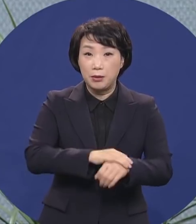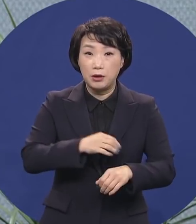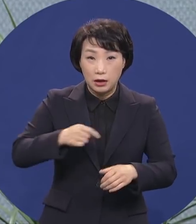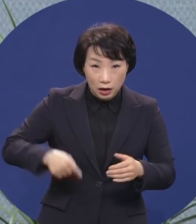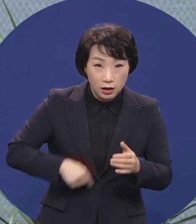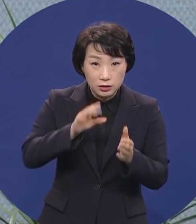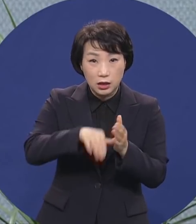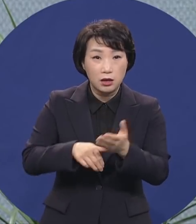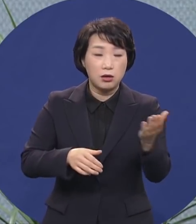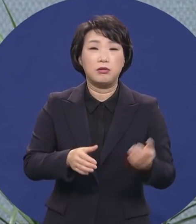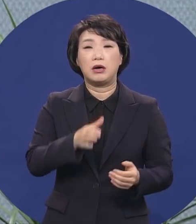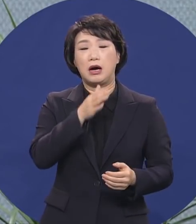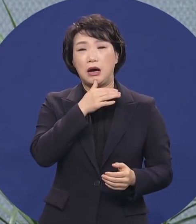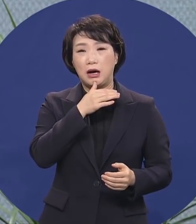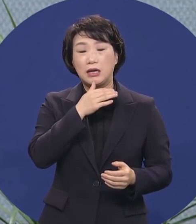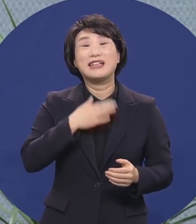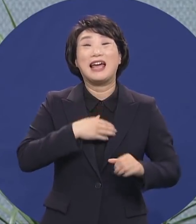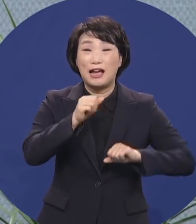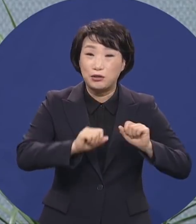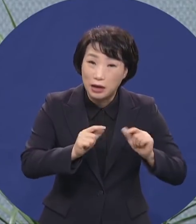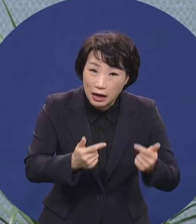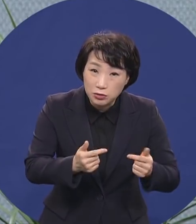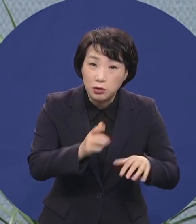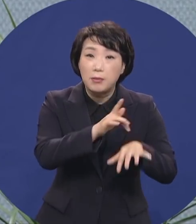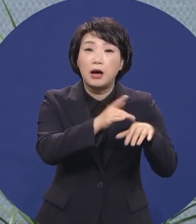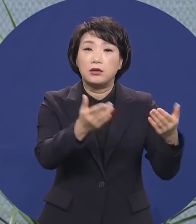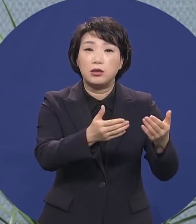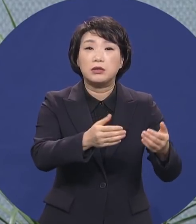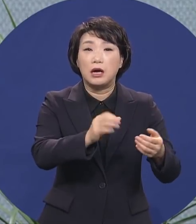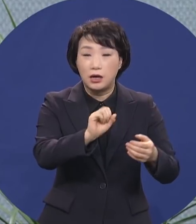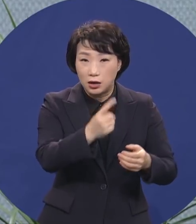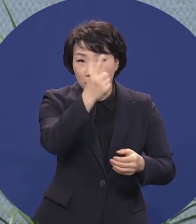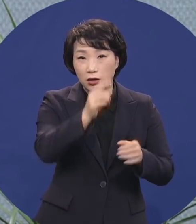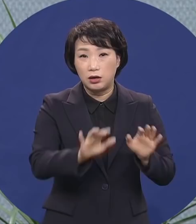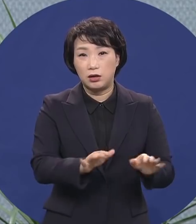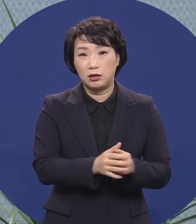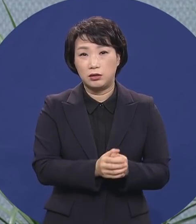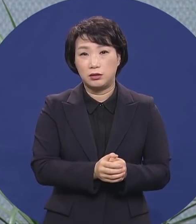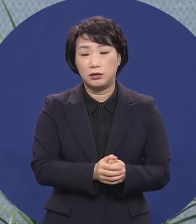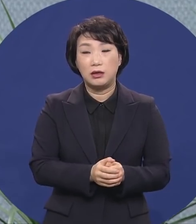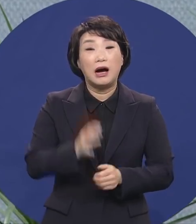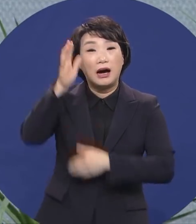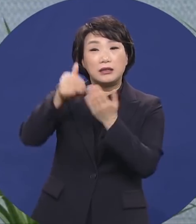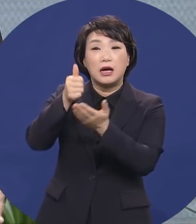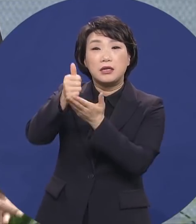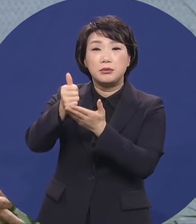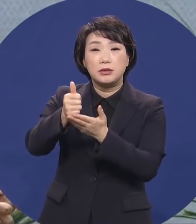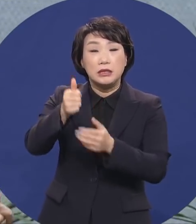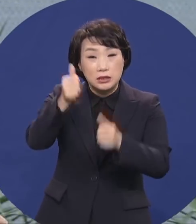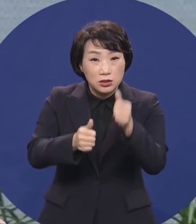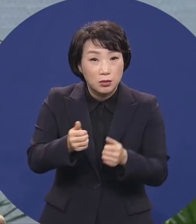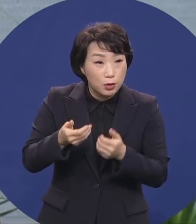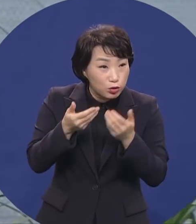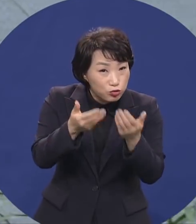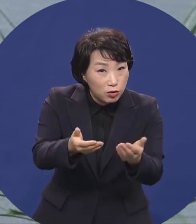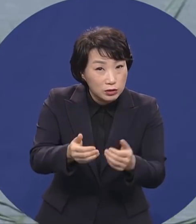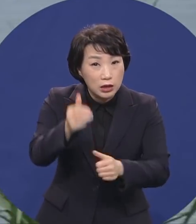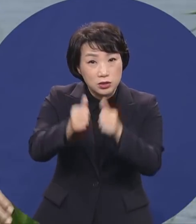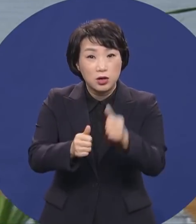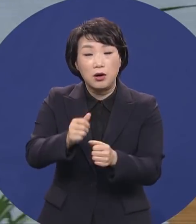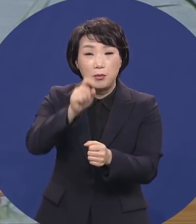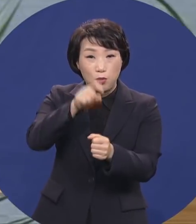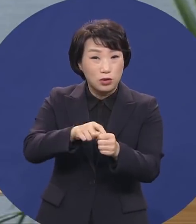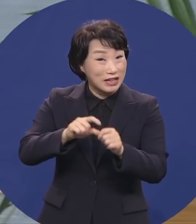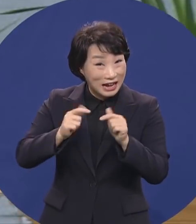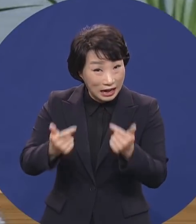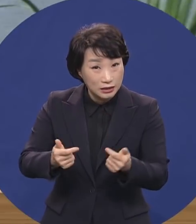드러났으면 당신 소행이 아니라 마귀 역사의 소행입니다. 하나님은 시험을 하거나 시험을